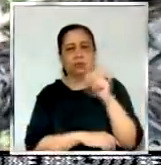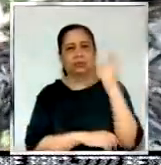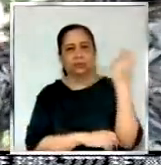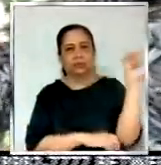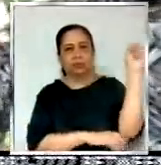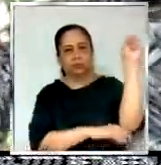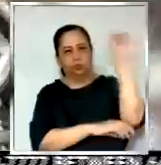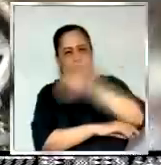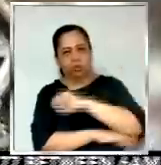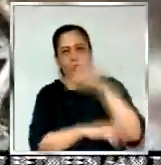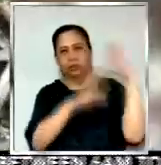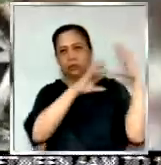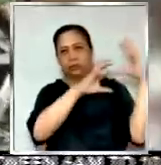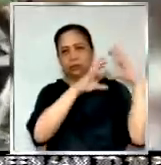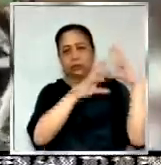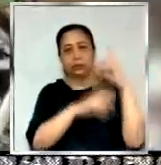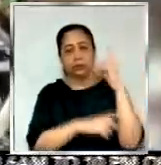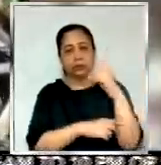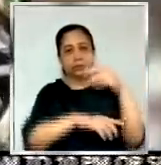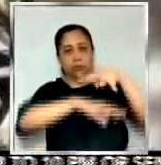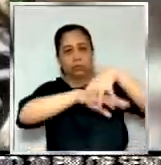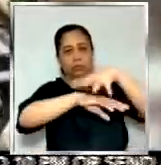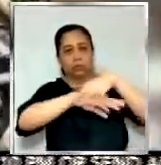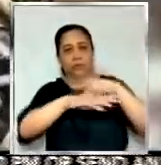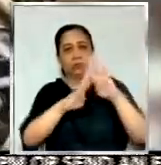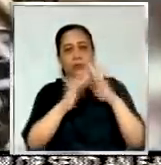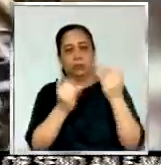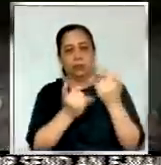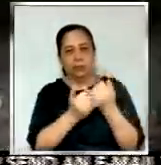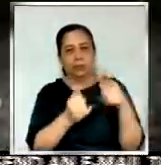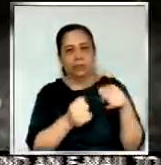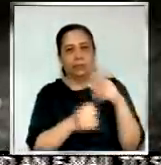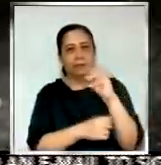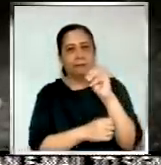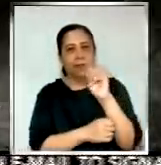niyog ang isang kubo sa barangay Kagsiyay sa bayan ng Mauban.